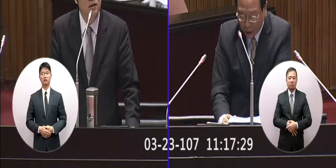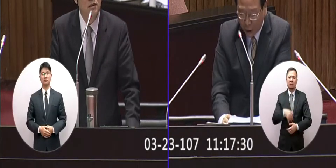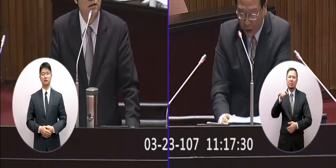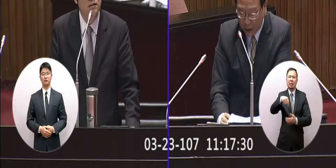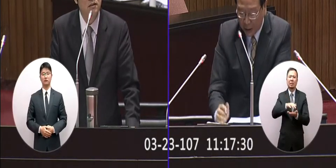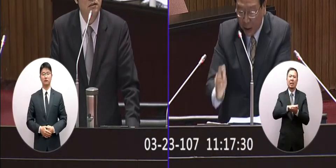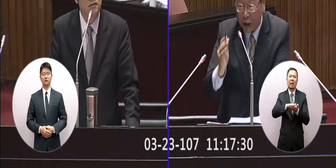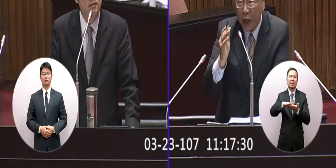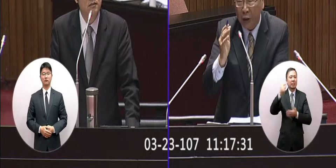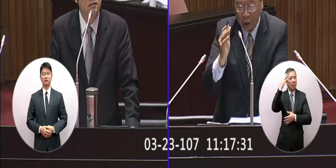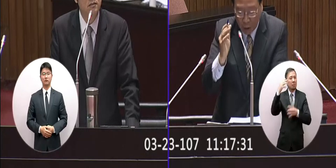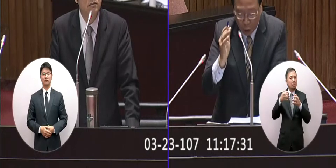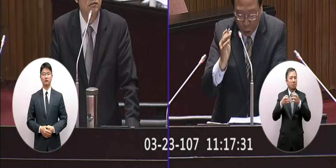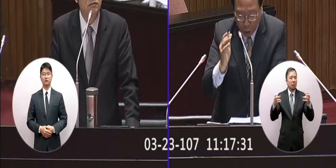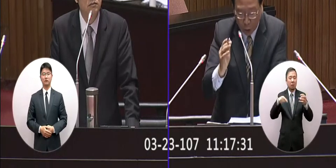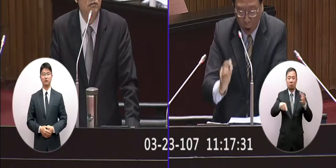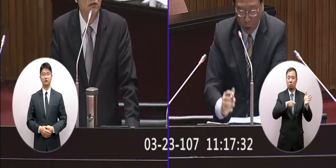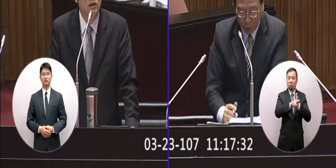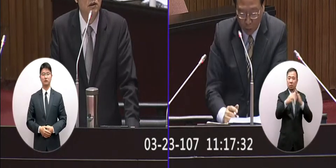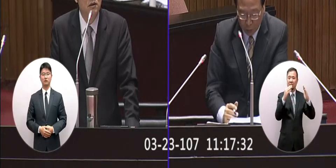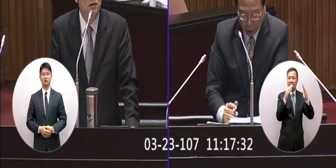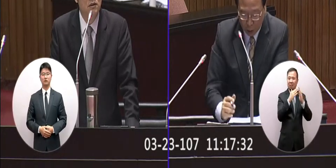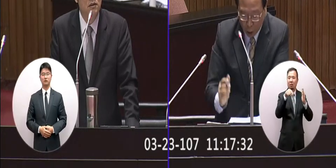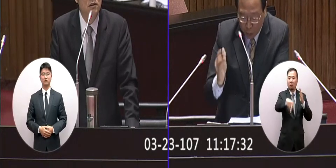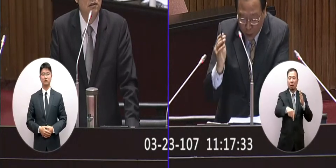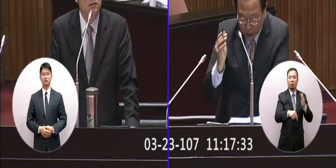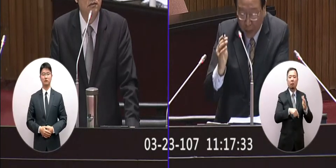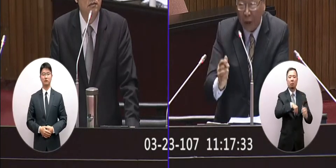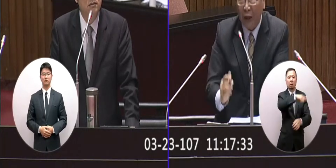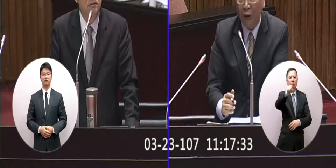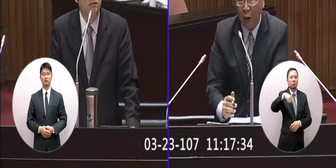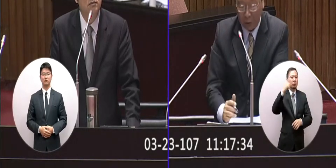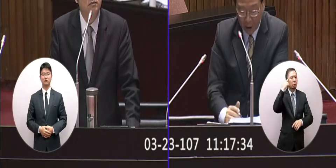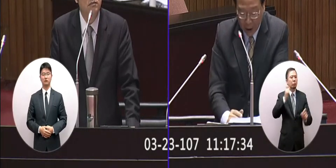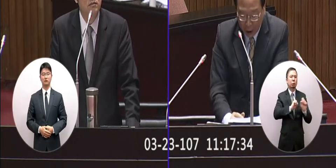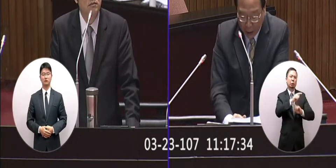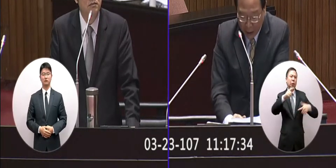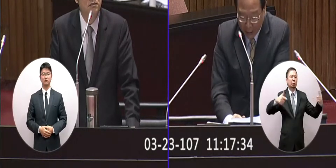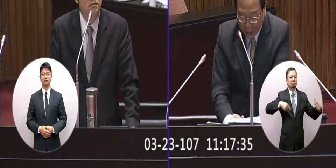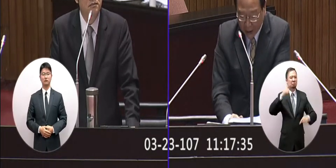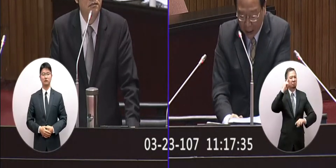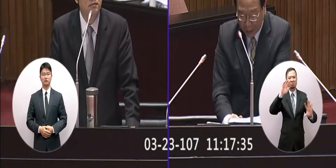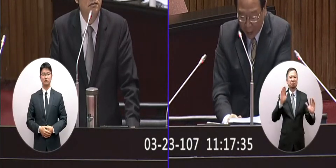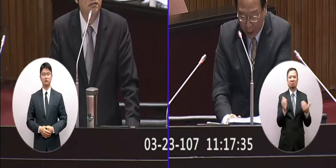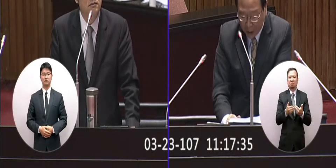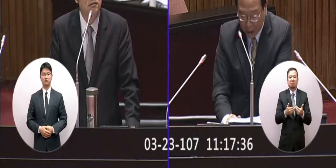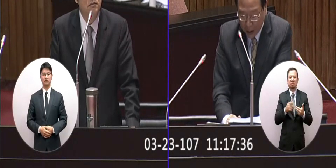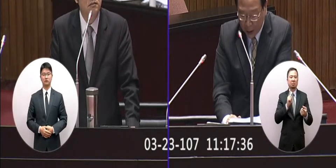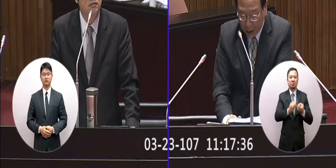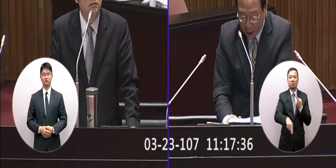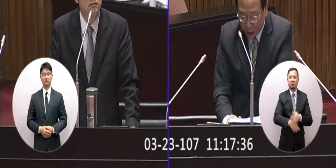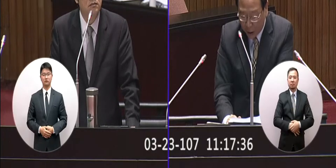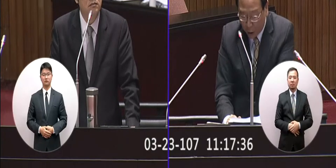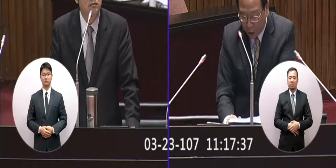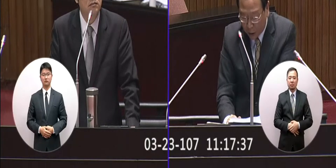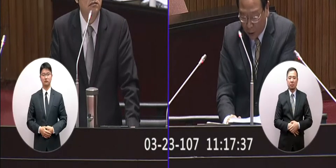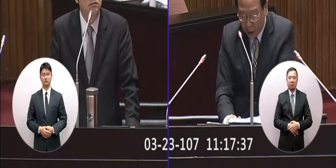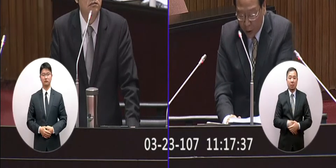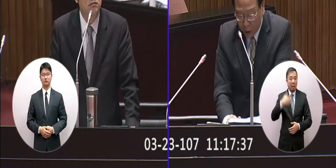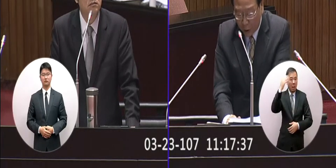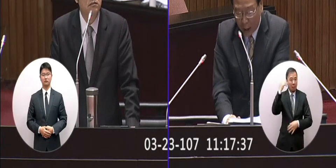法，专家学者意见都不同哦，都而且不认同，因为燃煤电厂排放的这